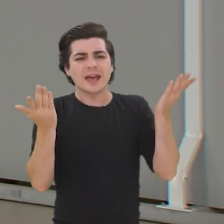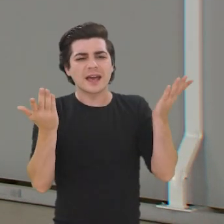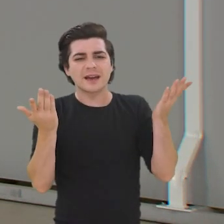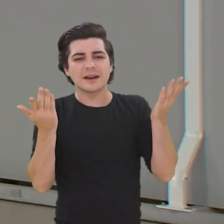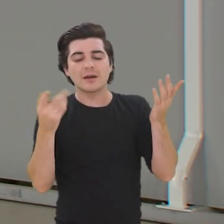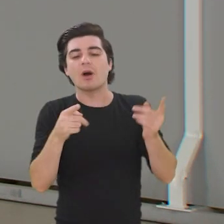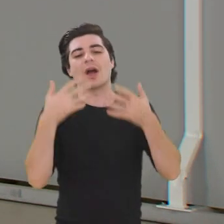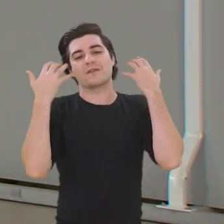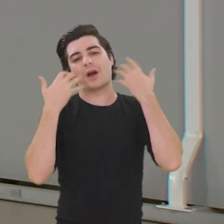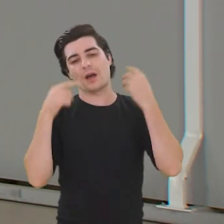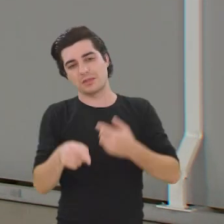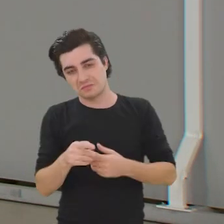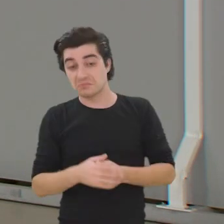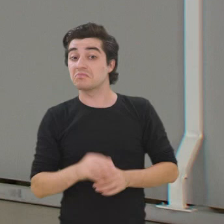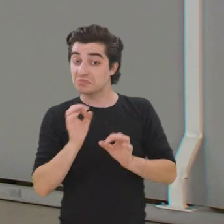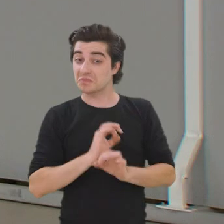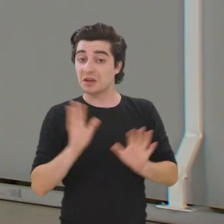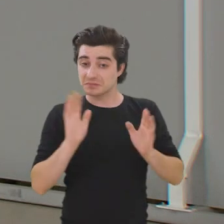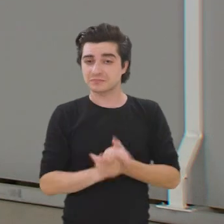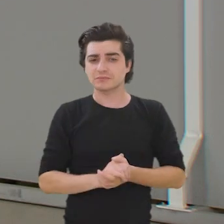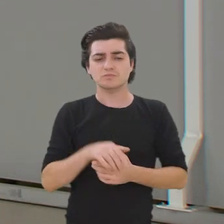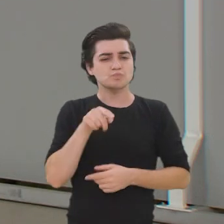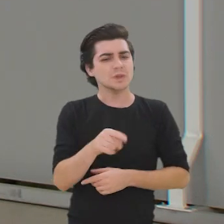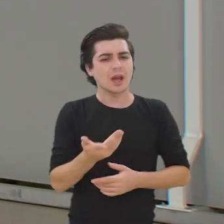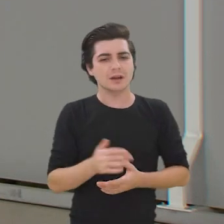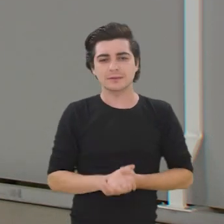peki? Bir hayvan. Harikasın. Bu?